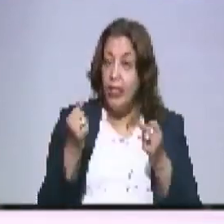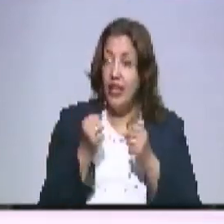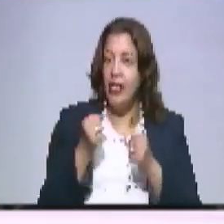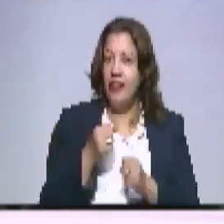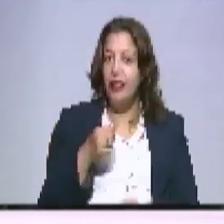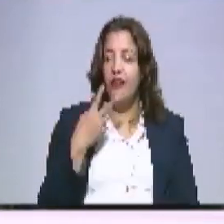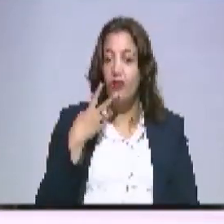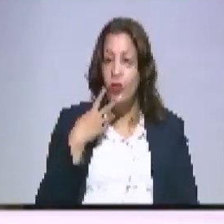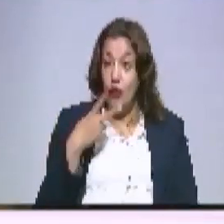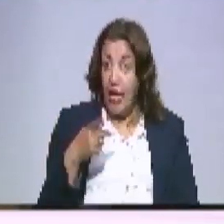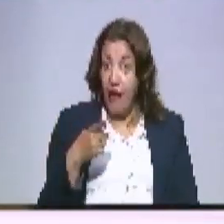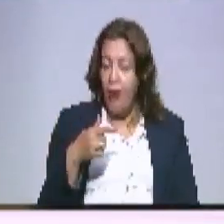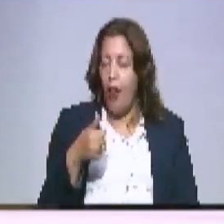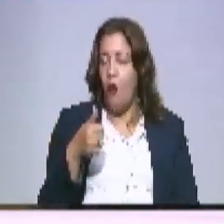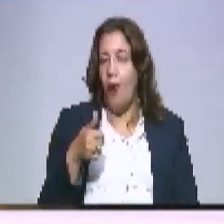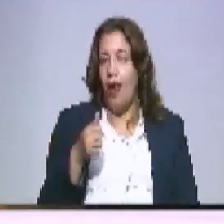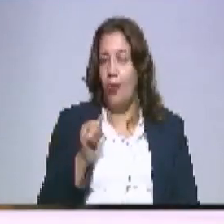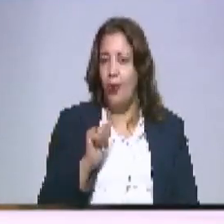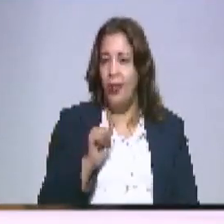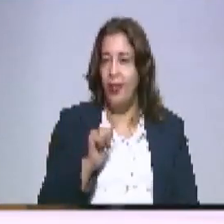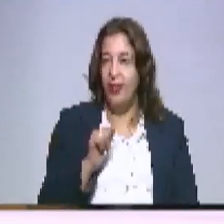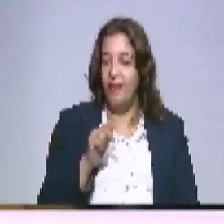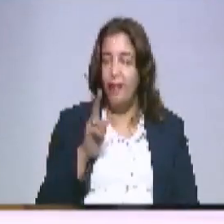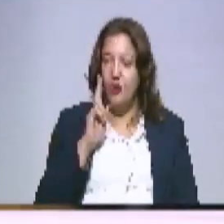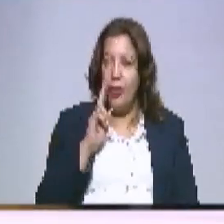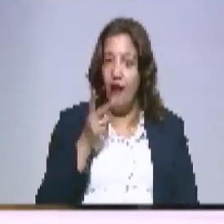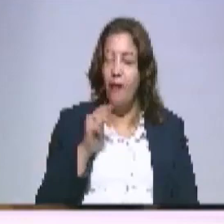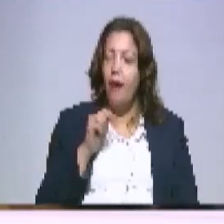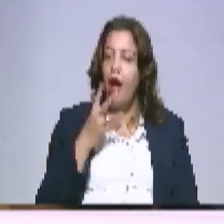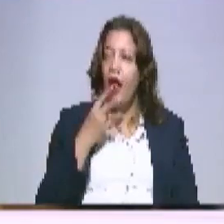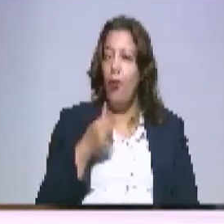ازاي. دي بصوا الطبق ده عامل ازاي.